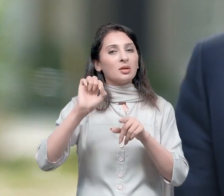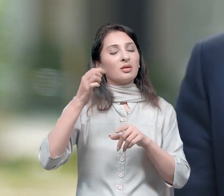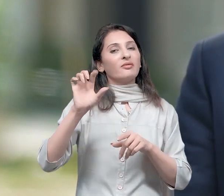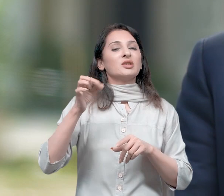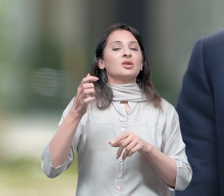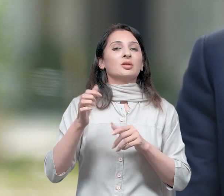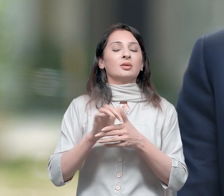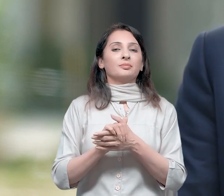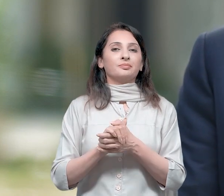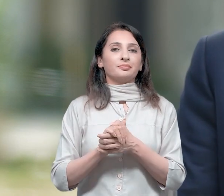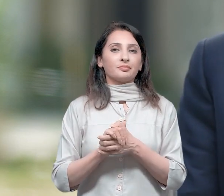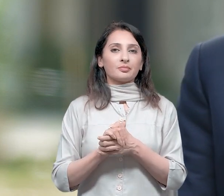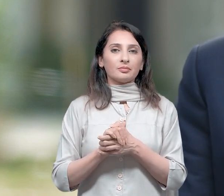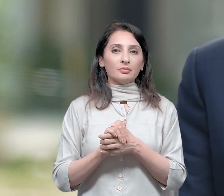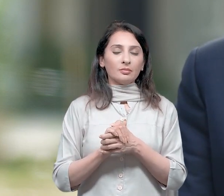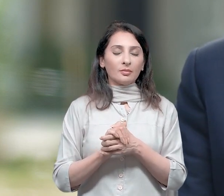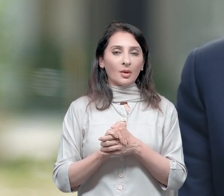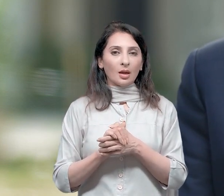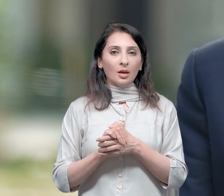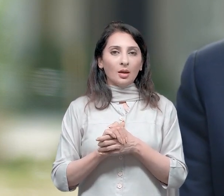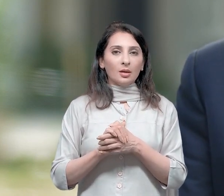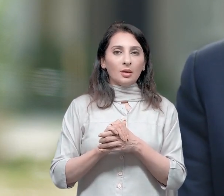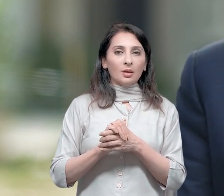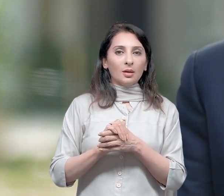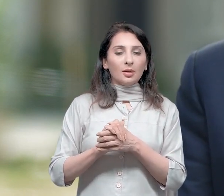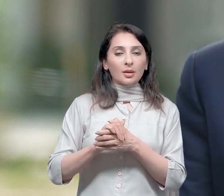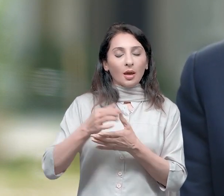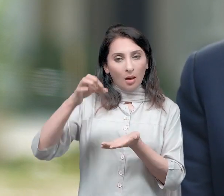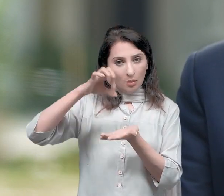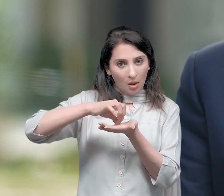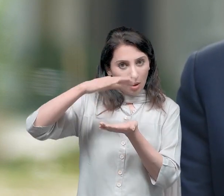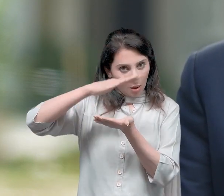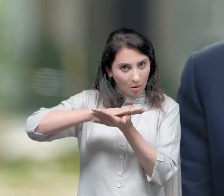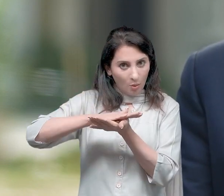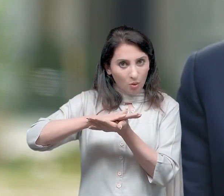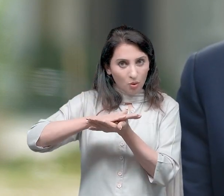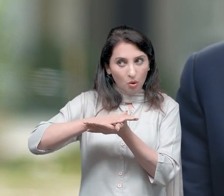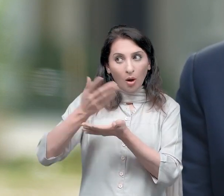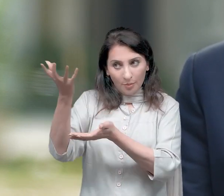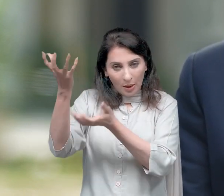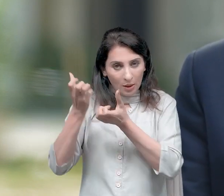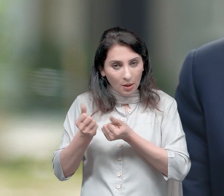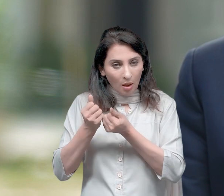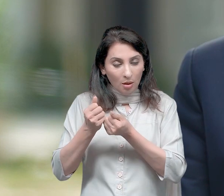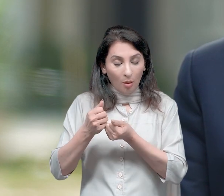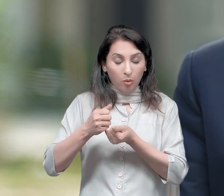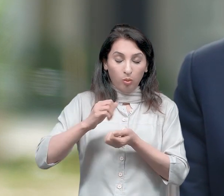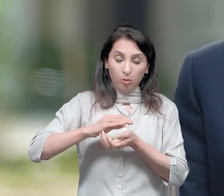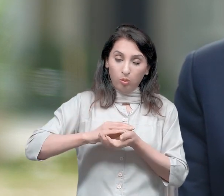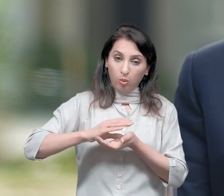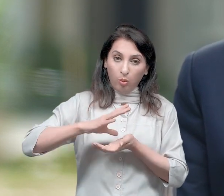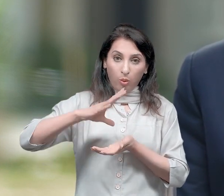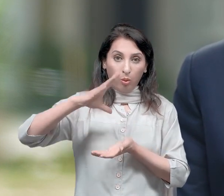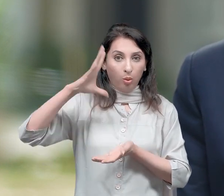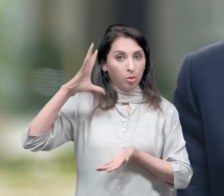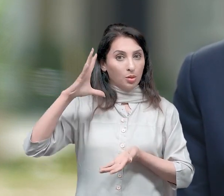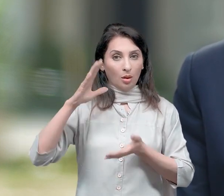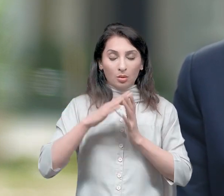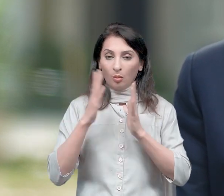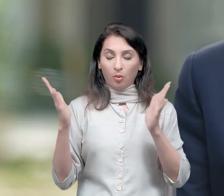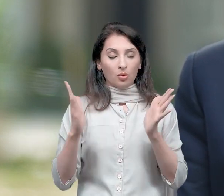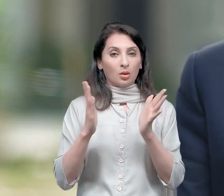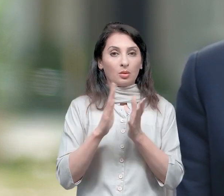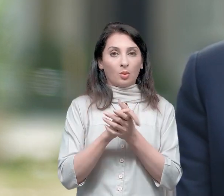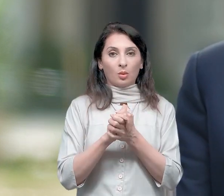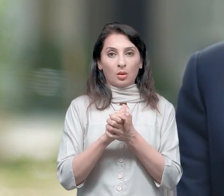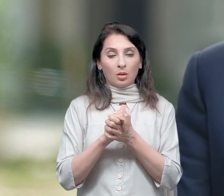کے اندر بھی تقریباً وہی وجوہات ہیں جو ہماری پہلے سے چلی آ رہی تھیں، کہ ہمارا ایکسٹرنل ڈیٹ بہت بڑھ